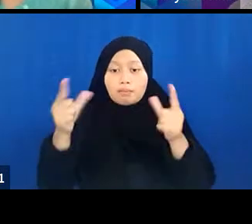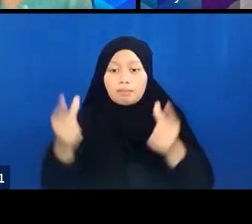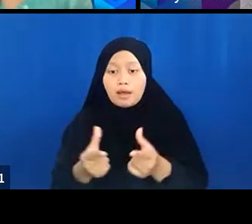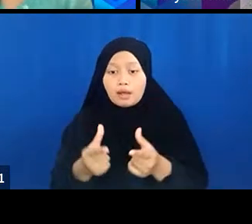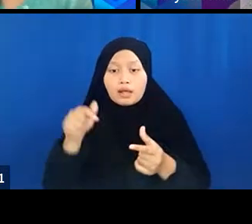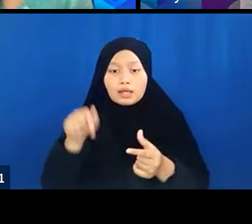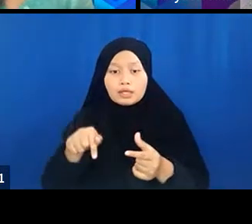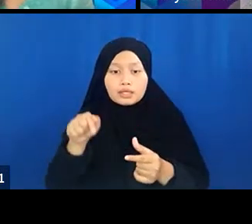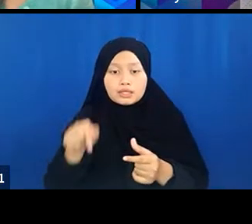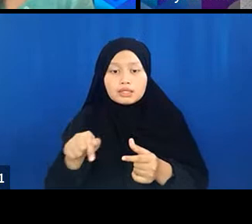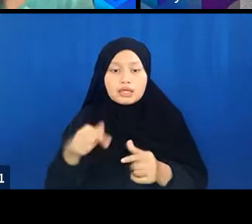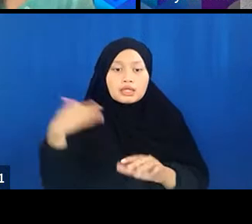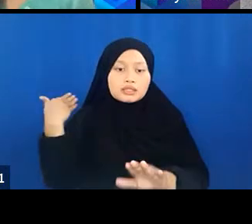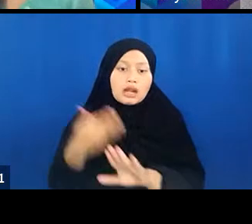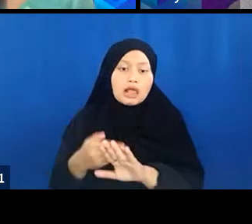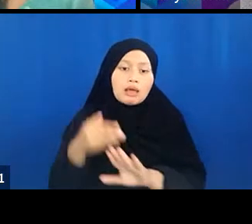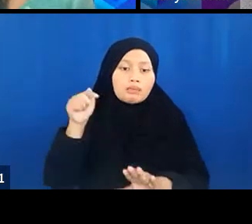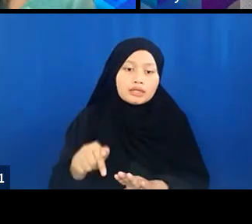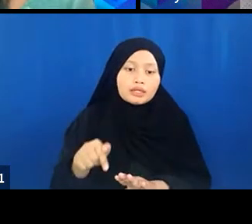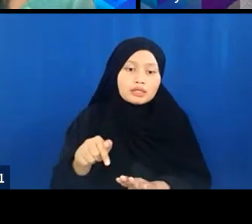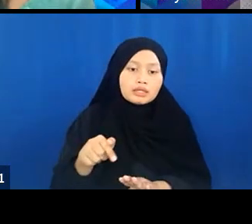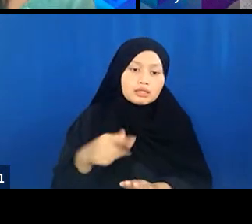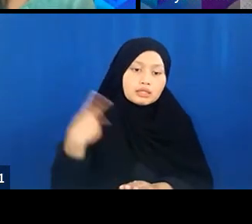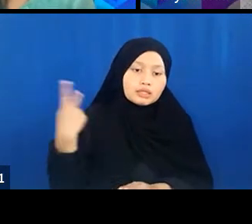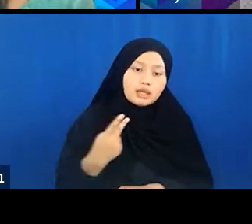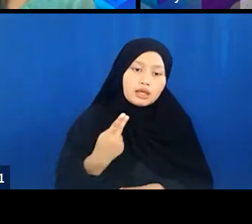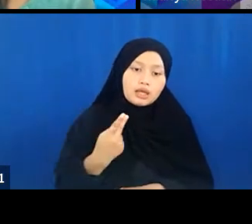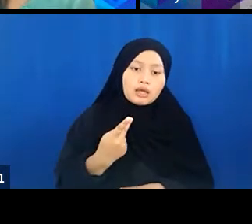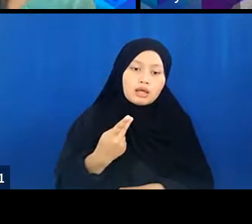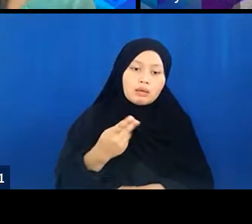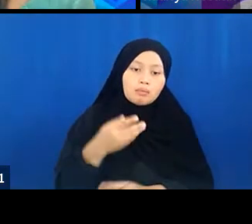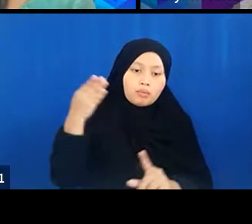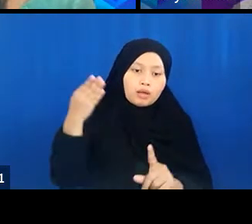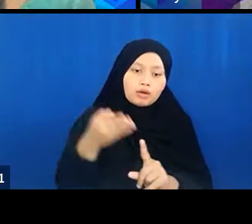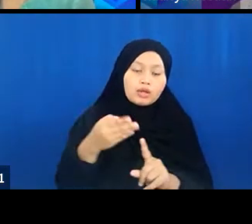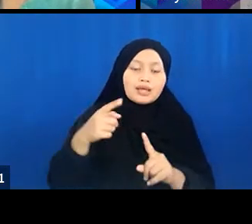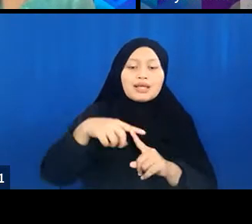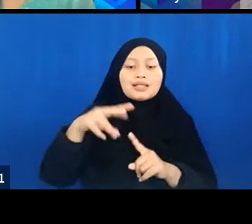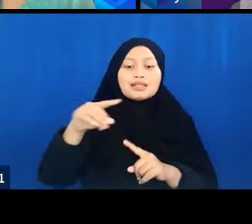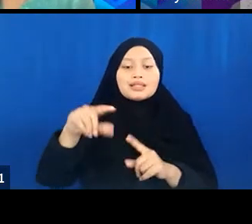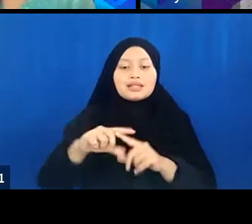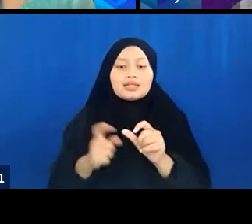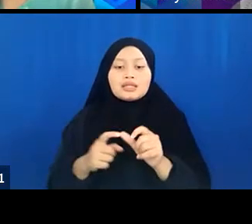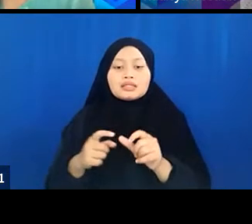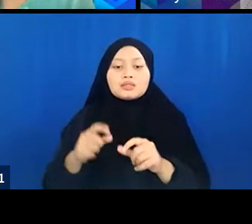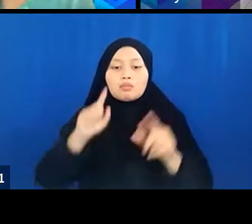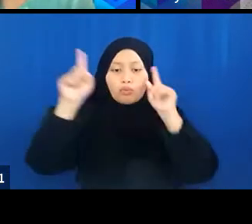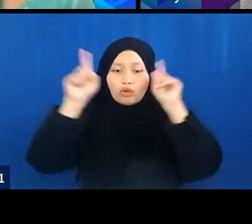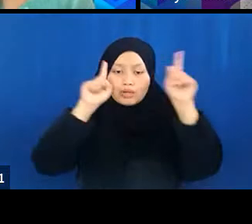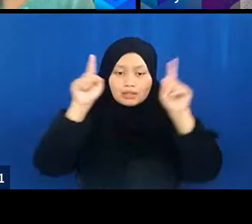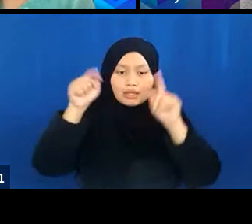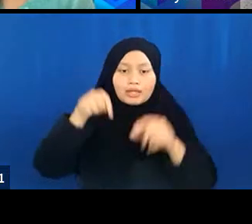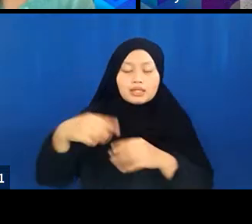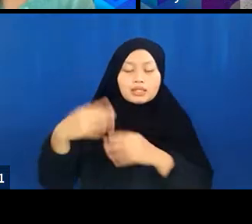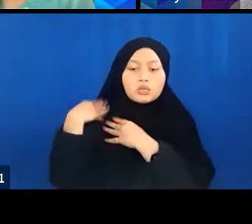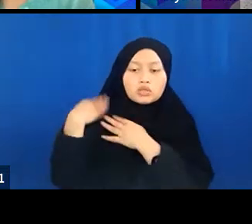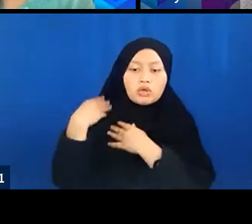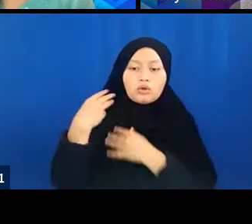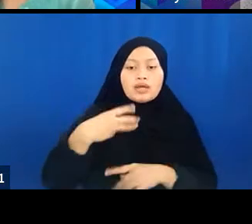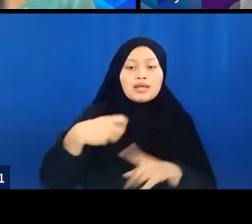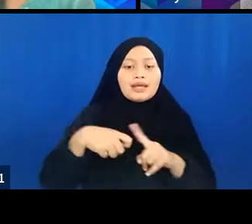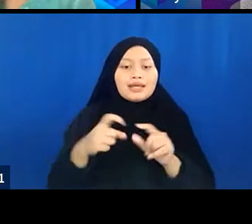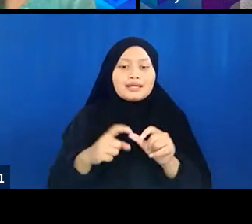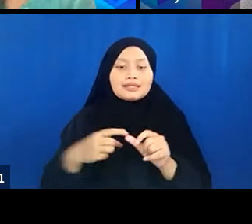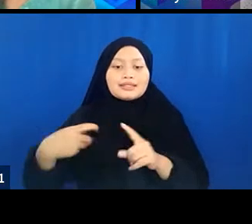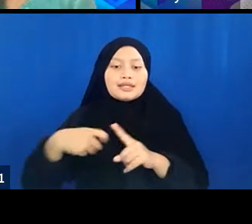ya tadi selama ini kan kita menganggapnya lebih politika ini menjadi tanggung jawabnya eksekutif ke menjadi tanggung